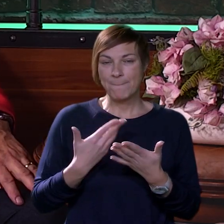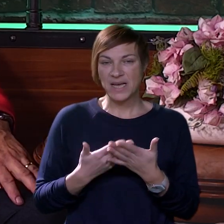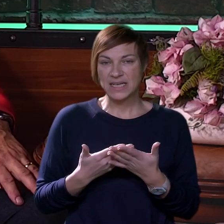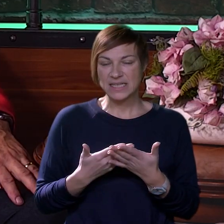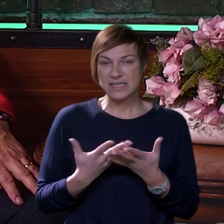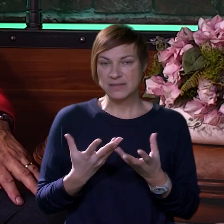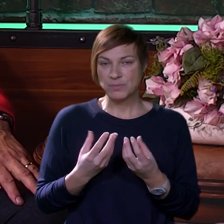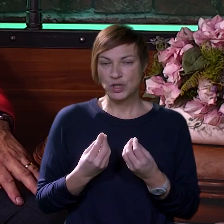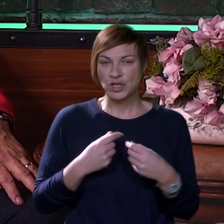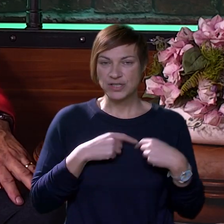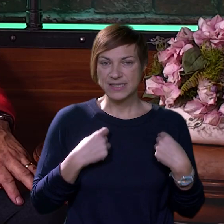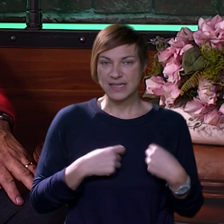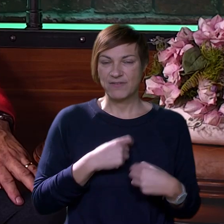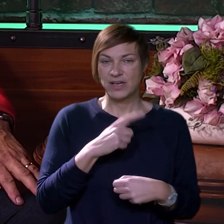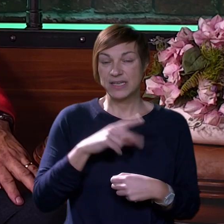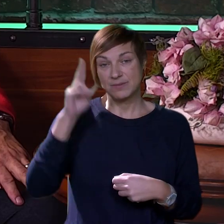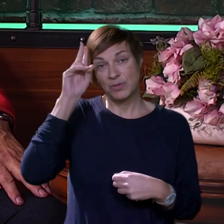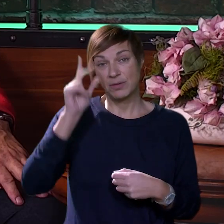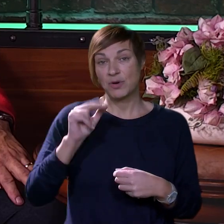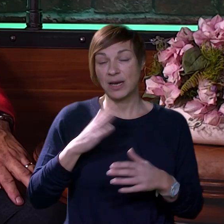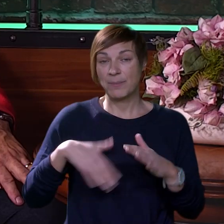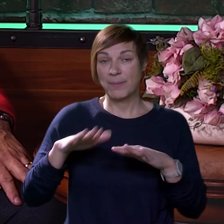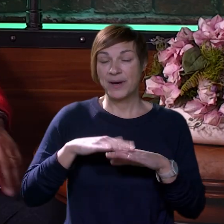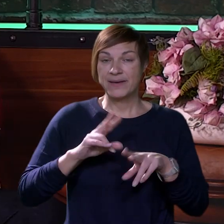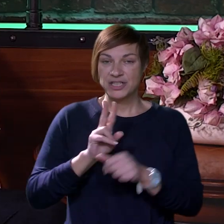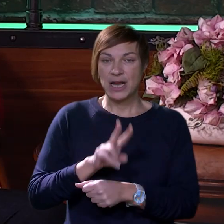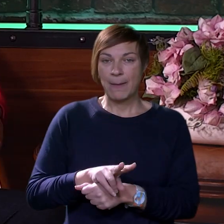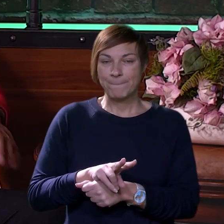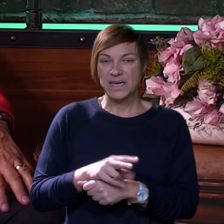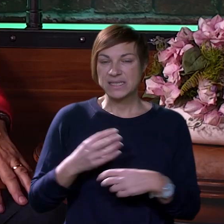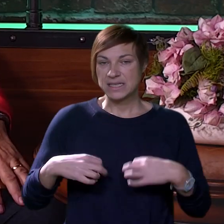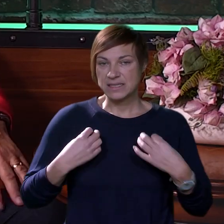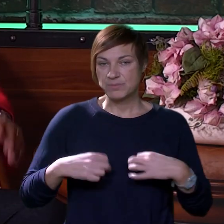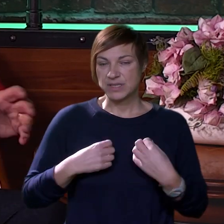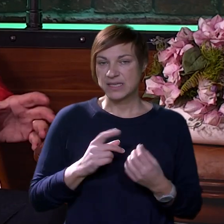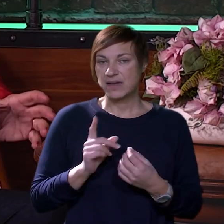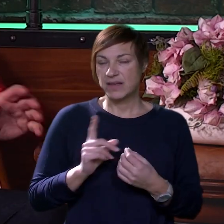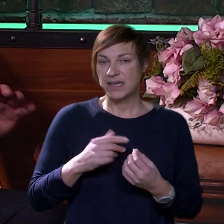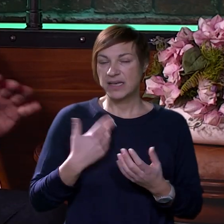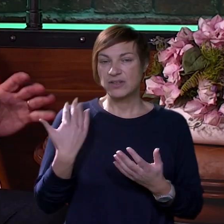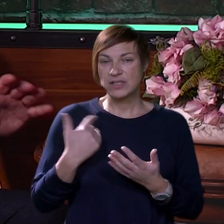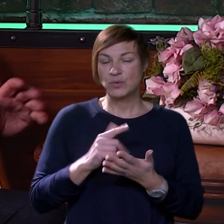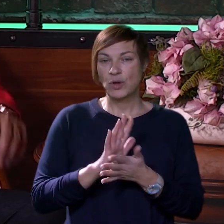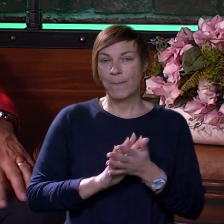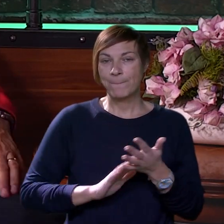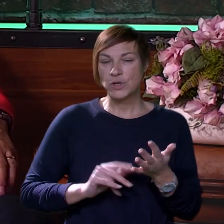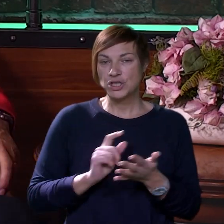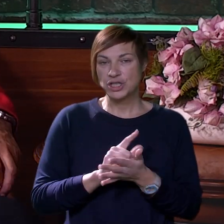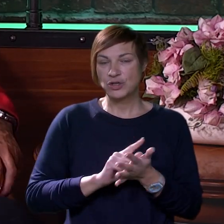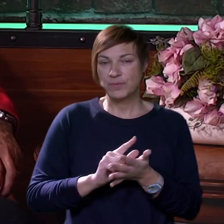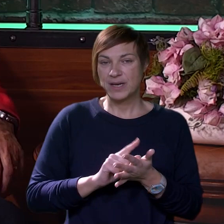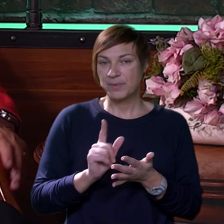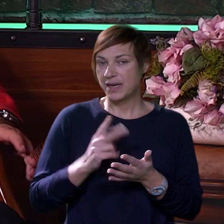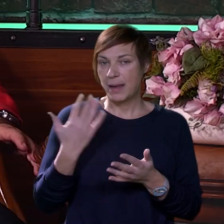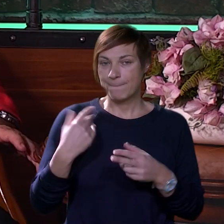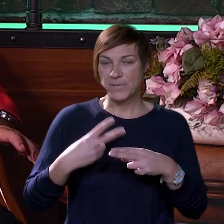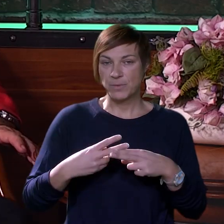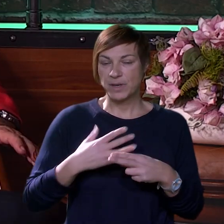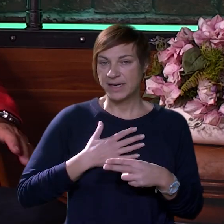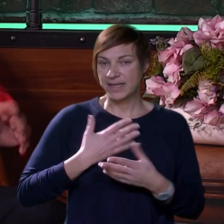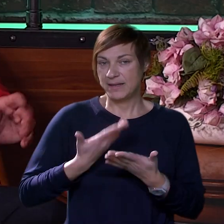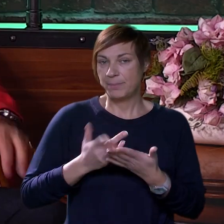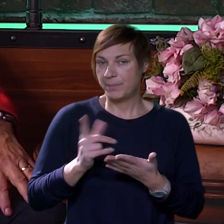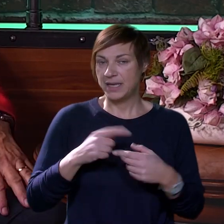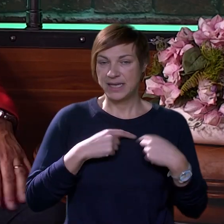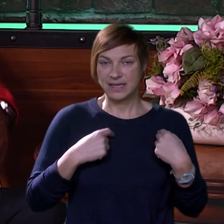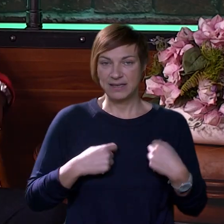smo dosta volontera, nismo ih mogli imati previše jer smo pazili na zdravlje. Niko se nije onda u tom početnom periodu nije bio bolestan, niti